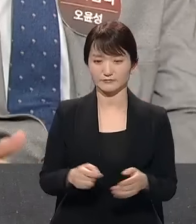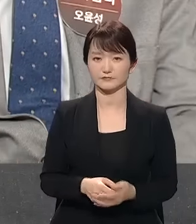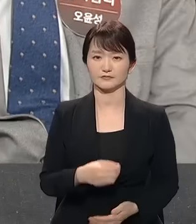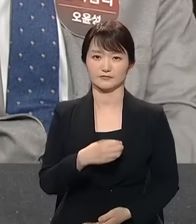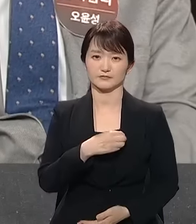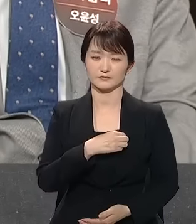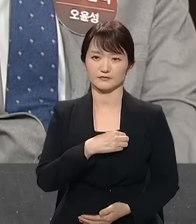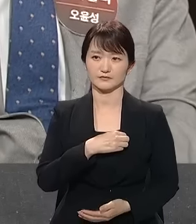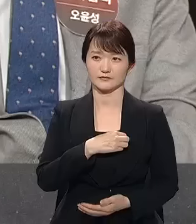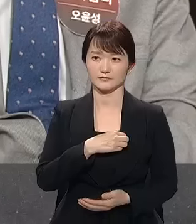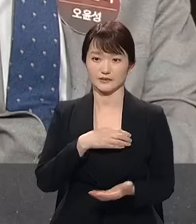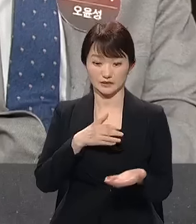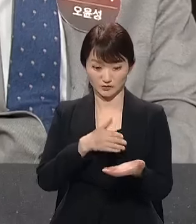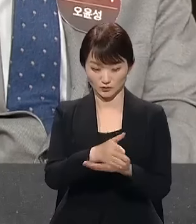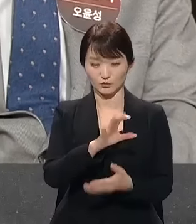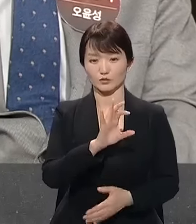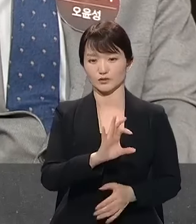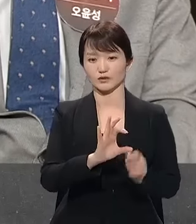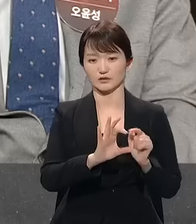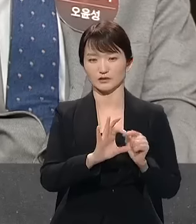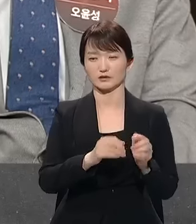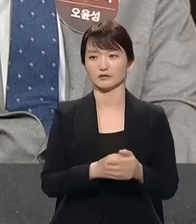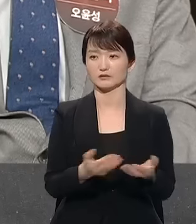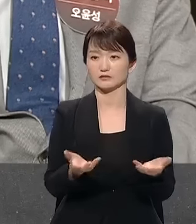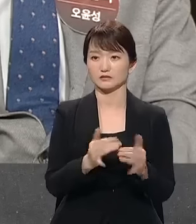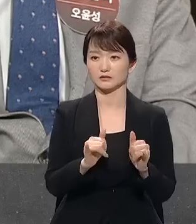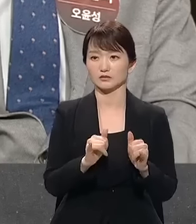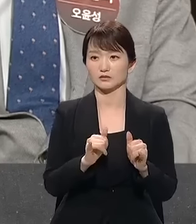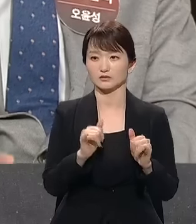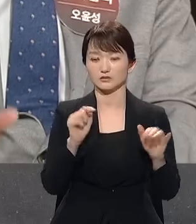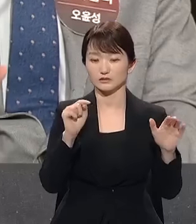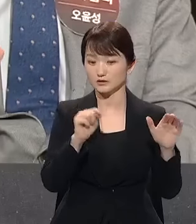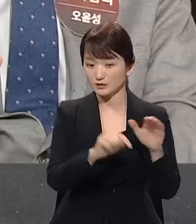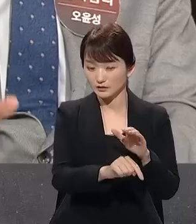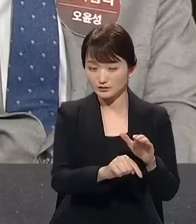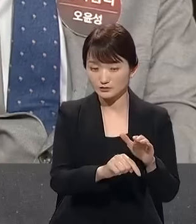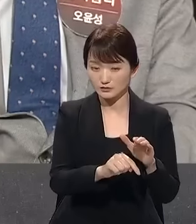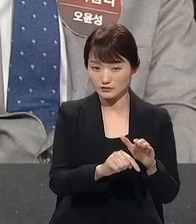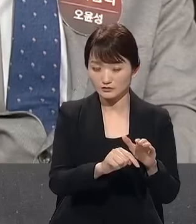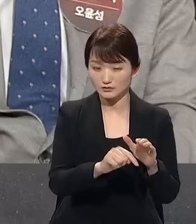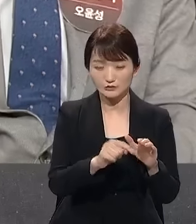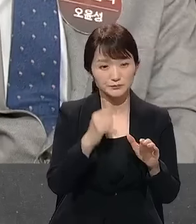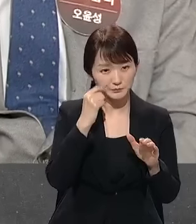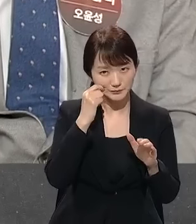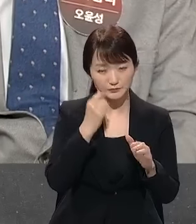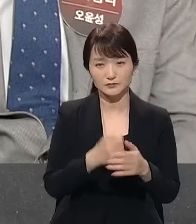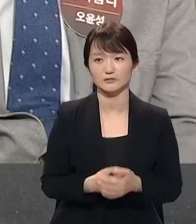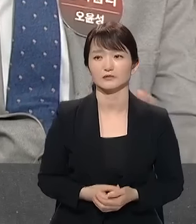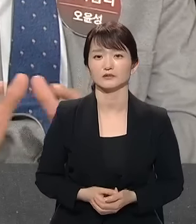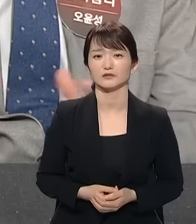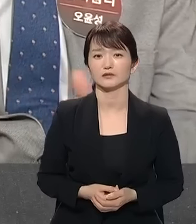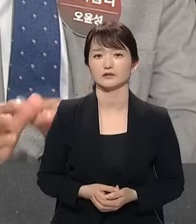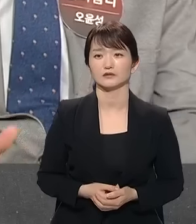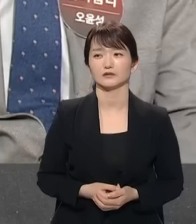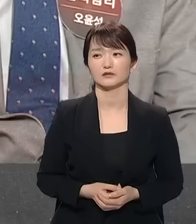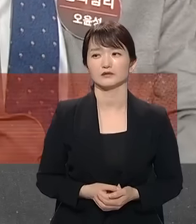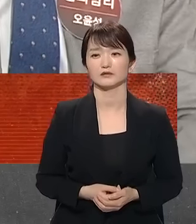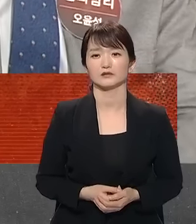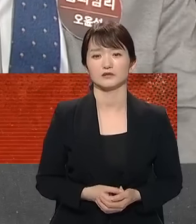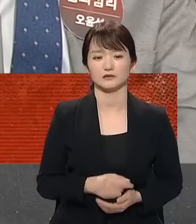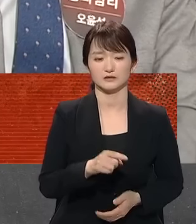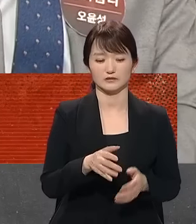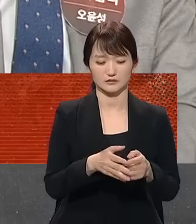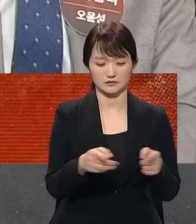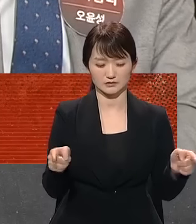전용 그 화장실이래요. 그래서 이 직원들은 거기 사용을 하지 못하고 다른 층을 사용을 했는데 거기가 뭐 자주 물이 막히거나 이제 이렇게